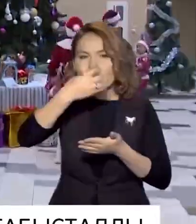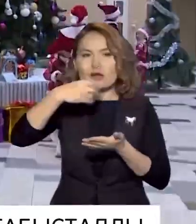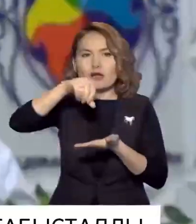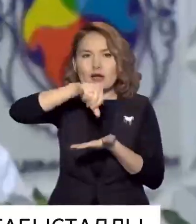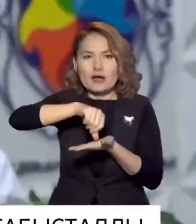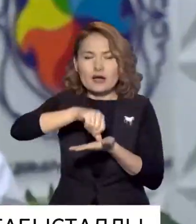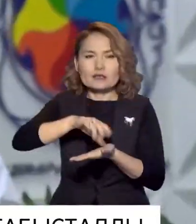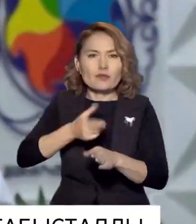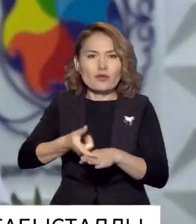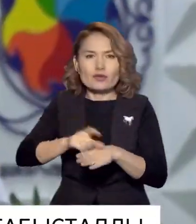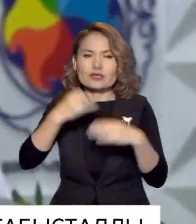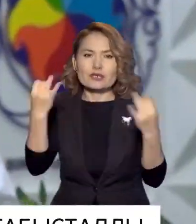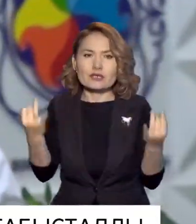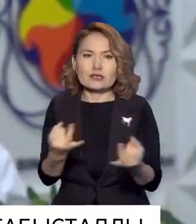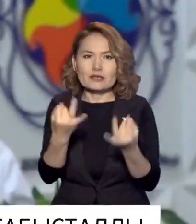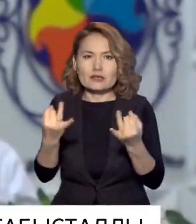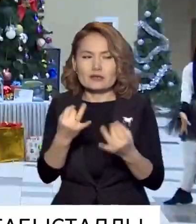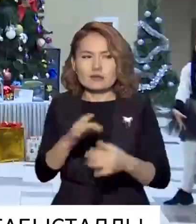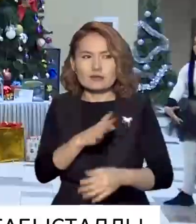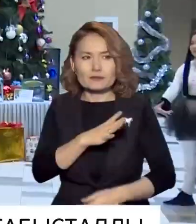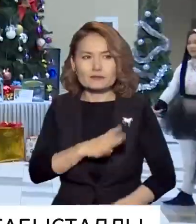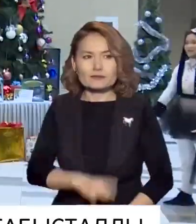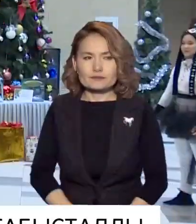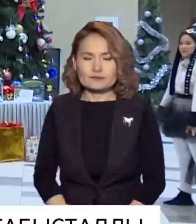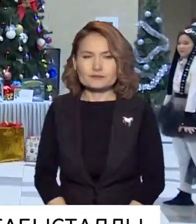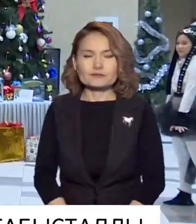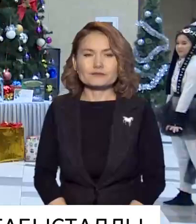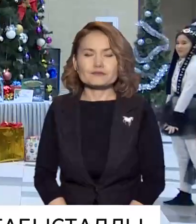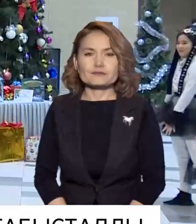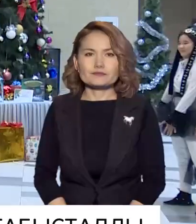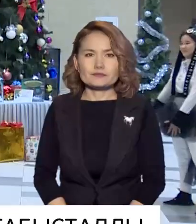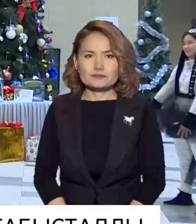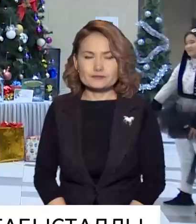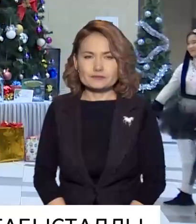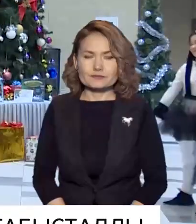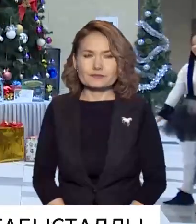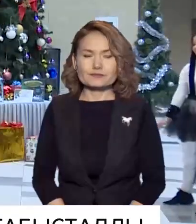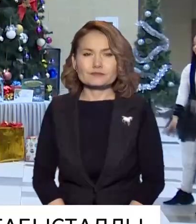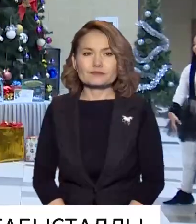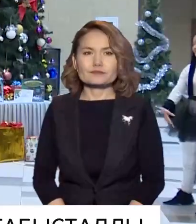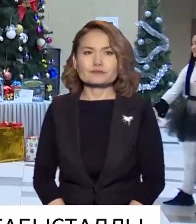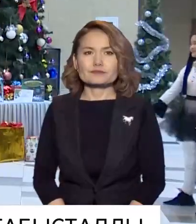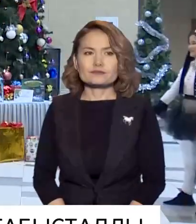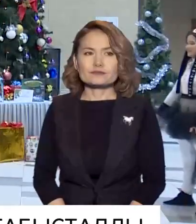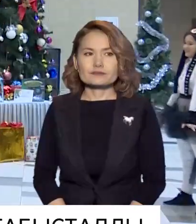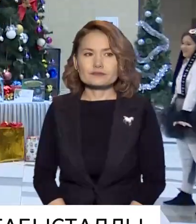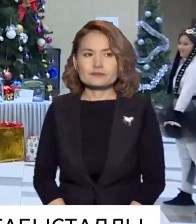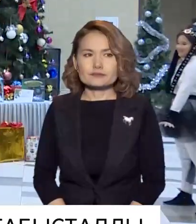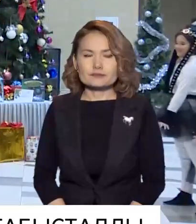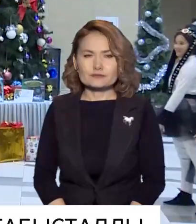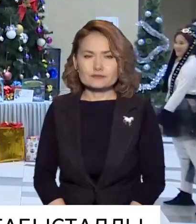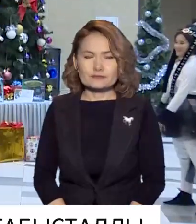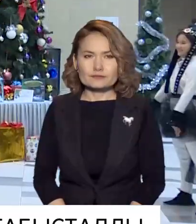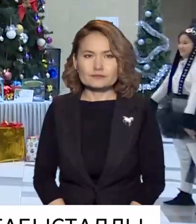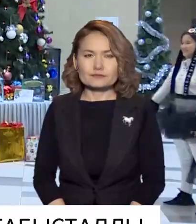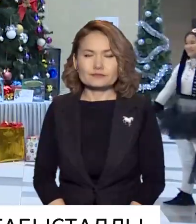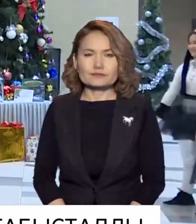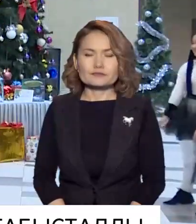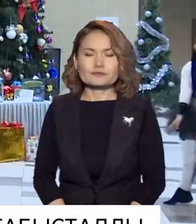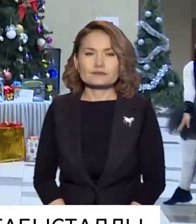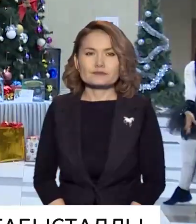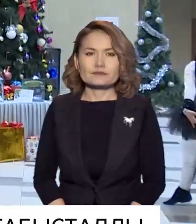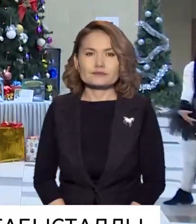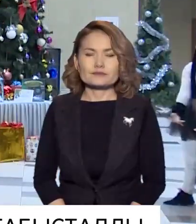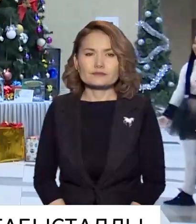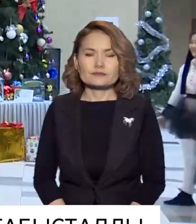түсті. Жаңа жыл өздеріңе, туыс туғандарыңа, достарыңа қуаныш нұрын төксін,